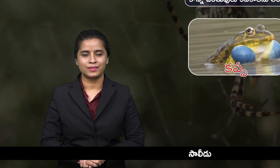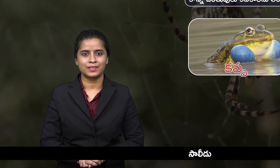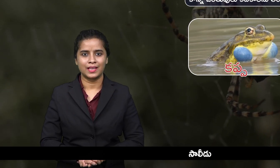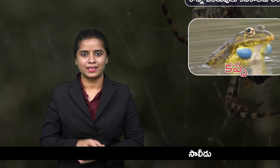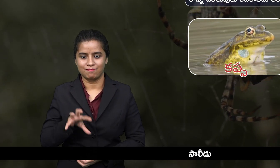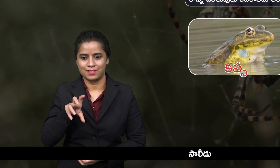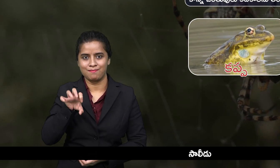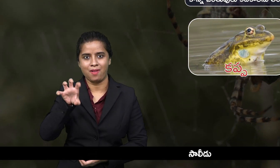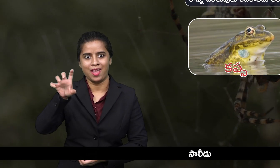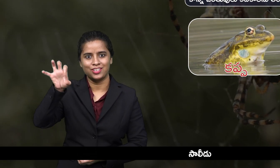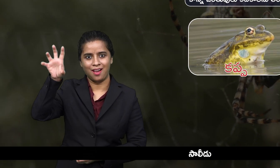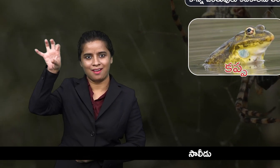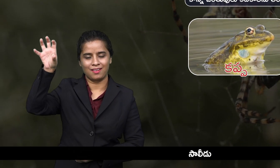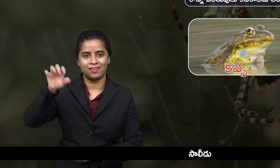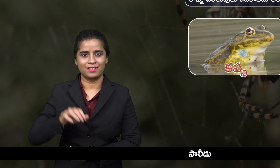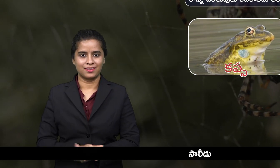సాలీడు,